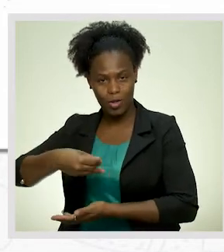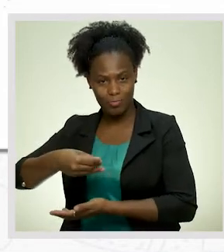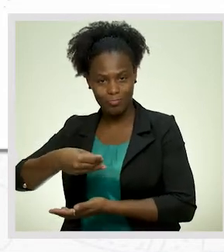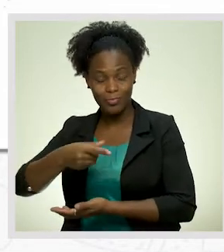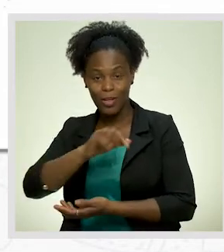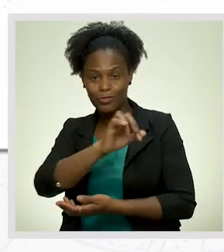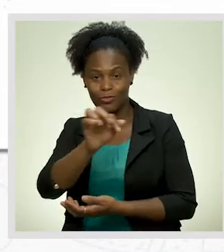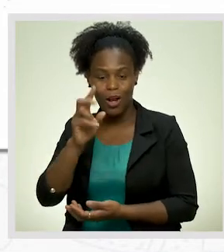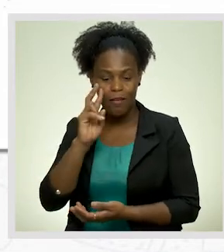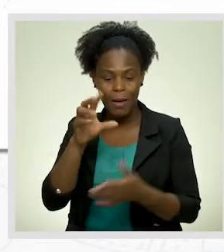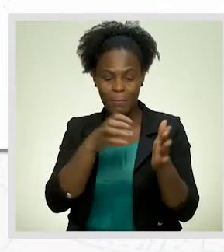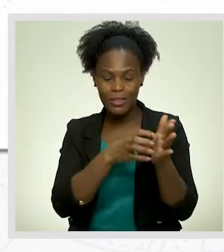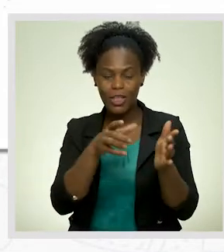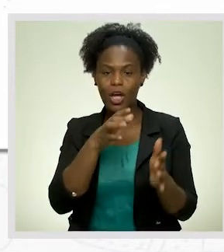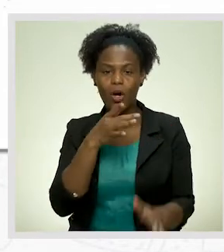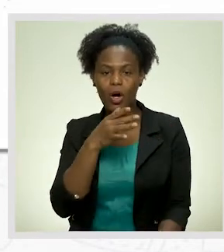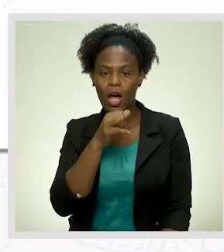voyez, les bleus là